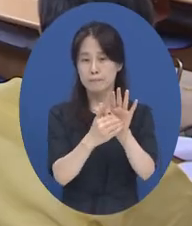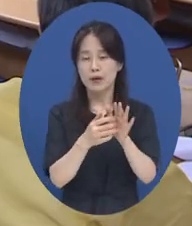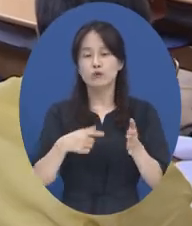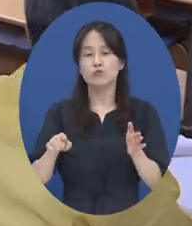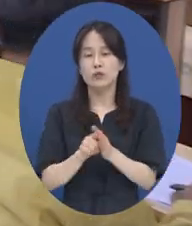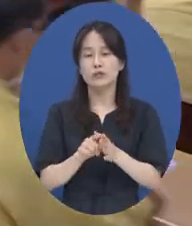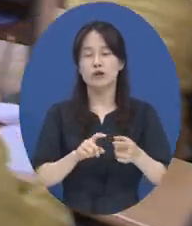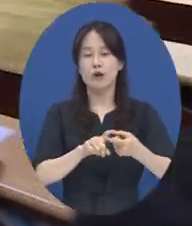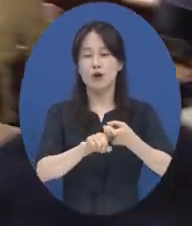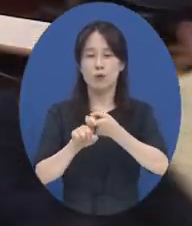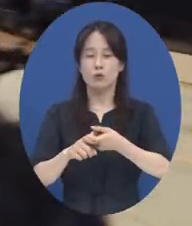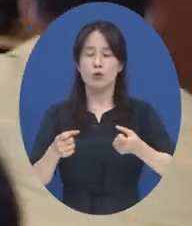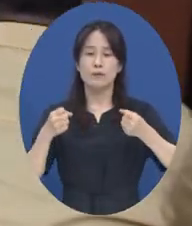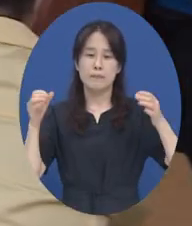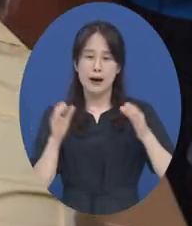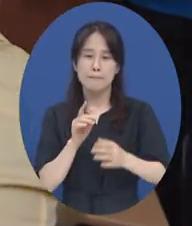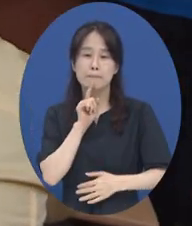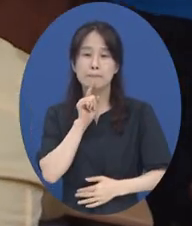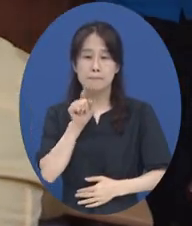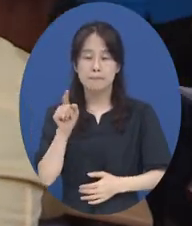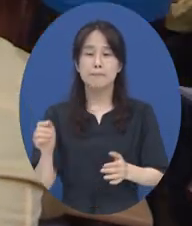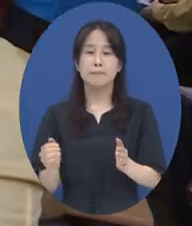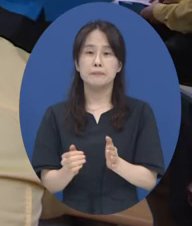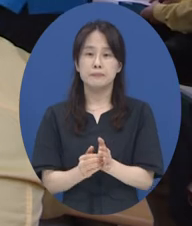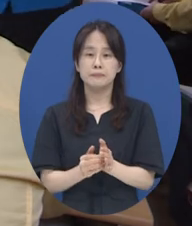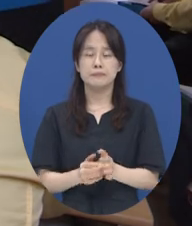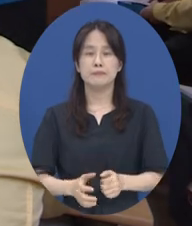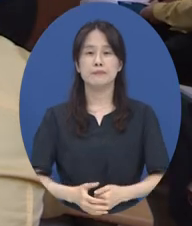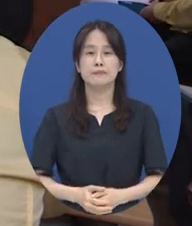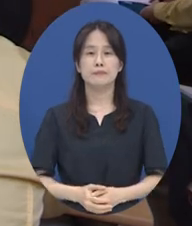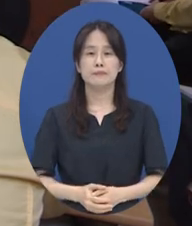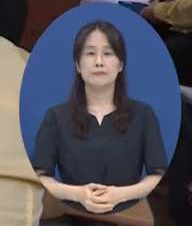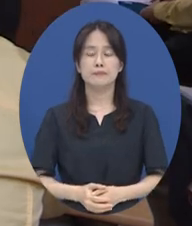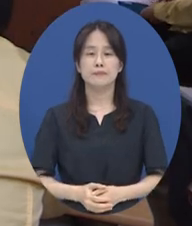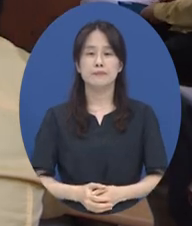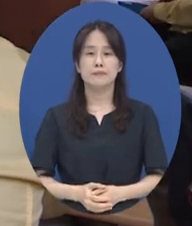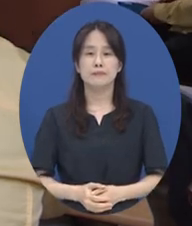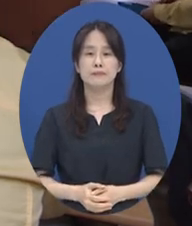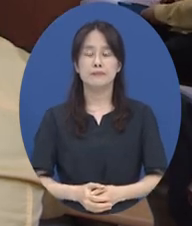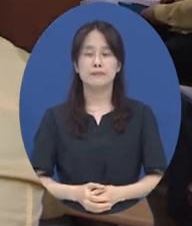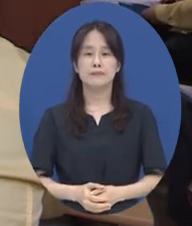방역을 위한 공동대응에 나선다는 방침입니다. 경기지TV 구영슬입니다.